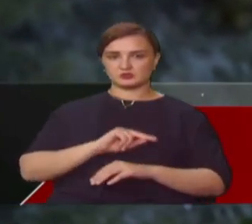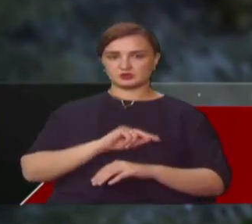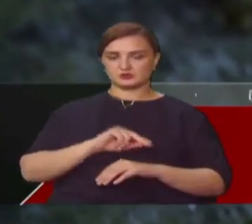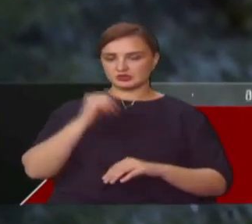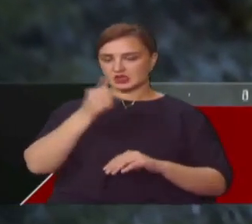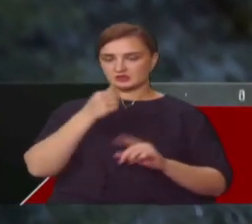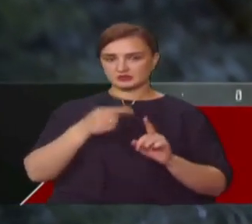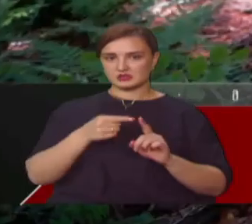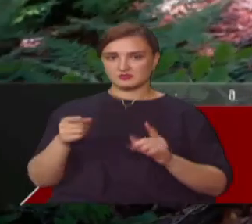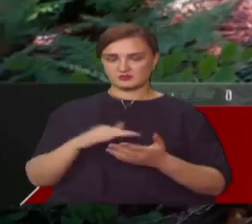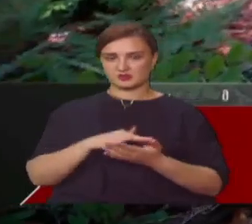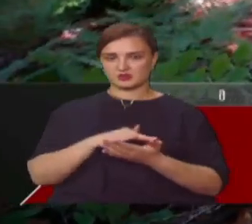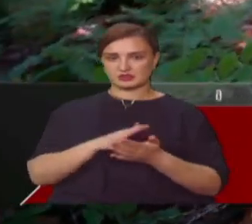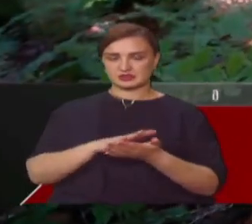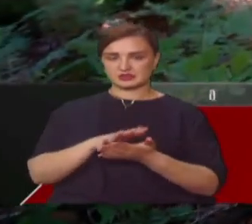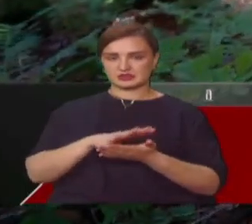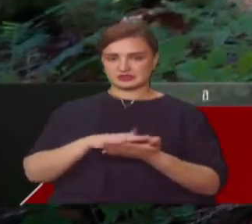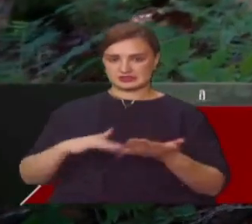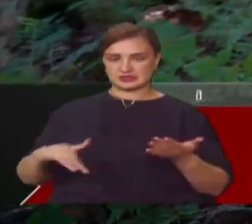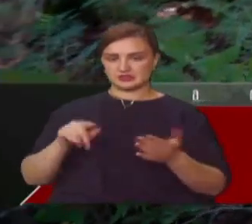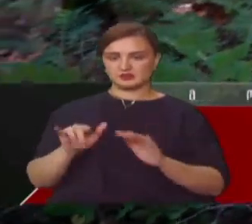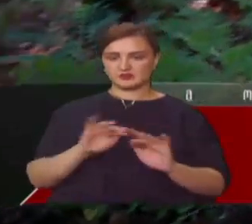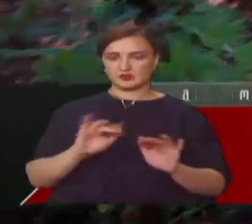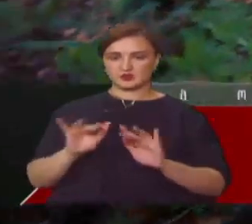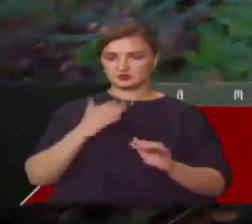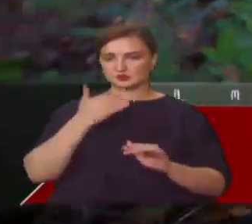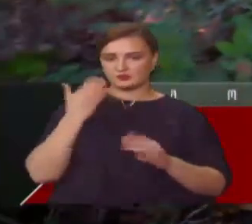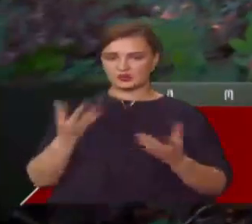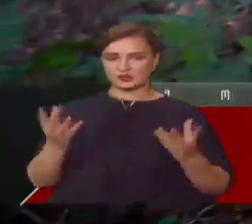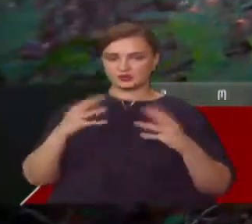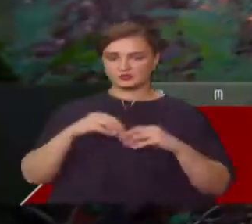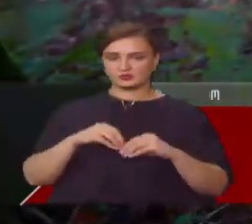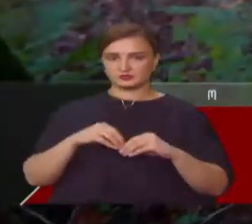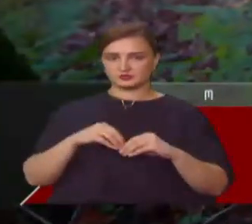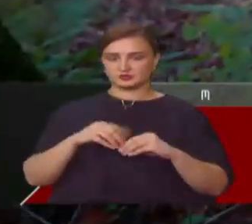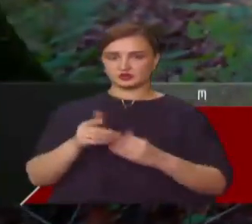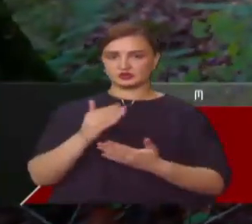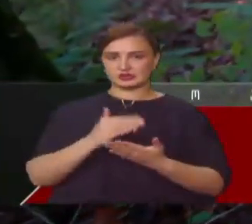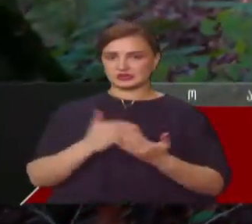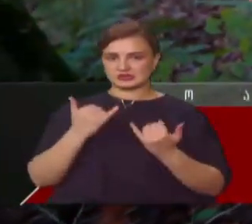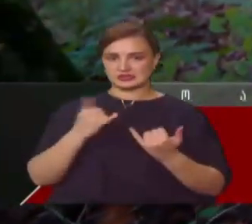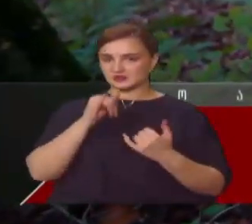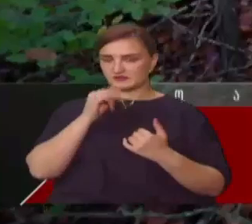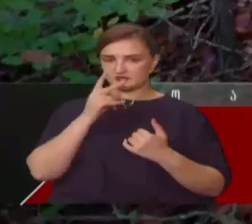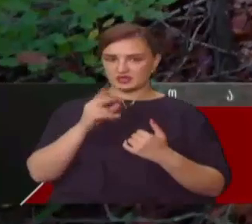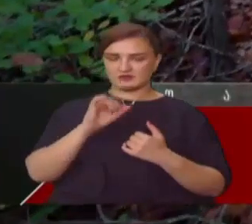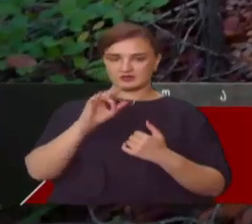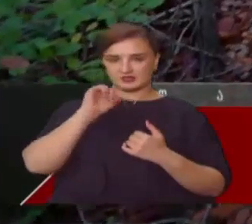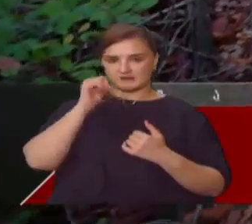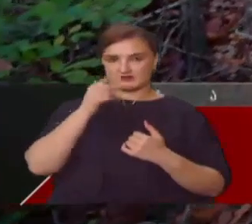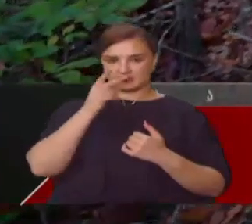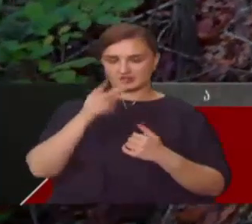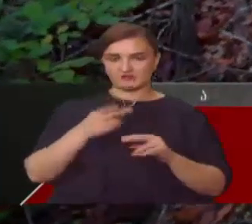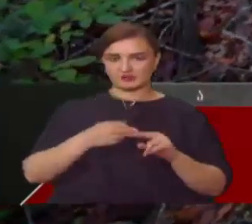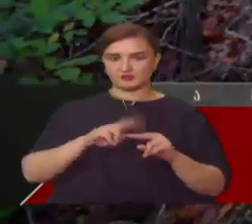წლის მანძილზე გრძელდება და ეს არ არის ისეთი ღონისძიებების ერთობლიობა, რომელსაც შედეგს დღესვე ვნახავთ ან ხვალ ვნახავთ.